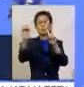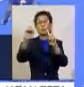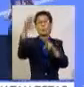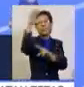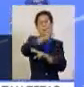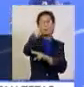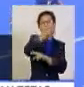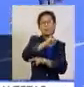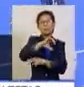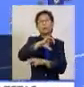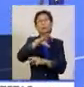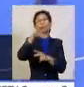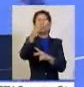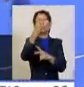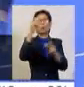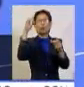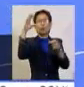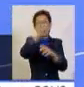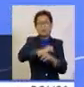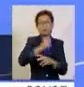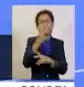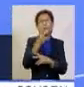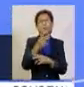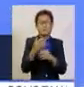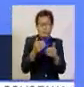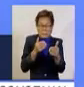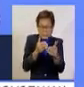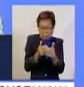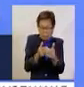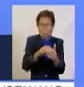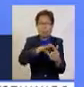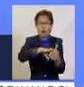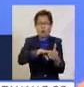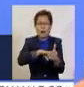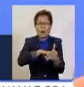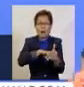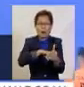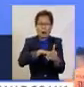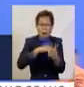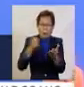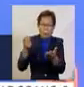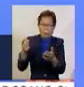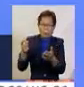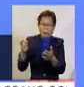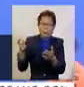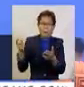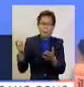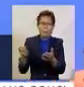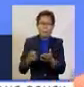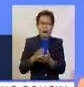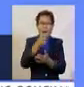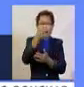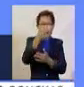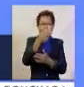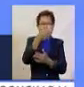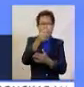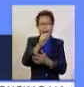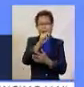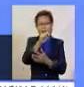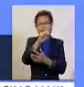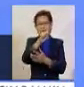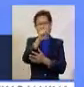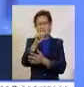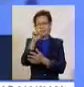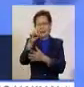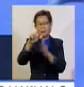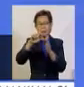gol, PDRM mula memperkemaskan permainan dan berjaya merapatkan jurang menerusi gol padang jaringan Muhammad Haizat Nur Azmi pada minit